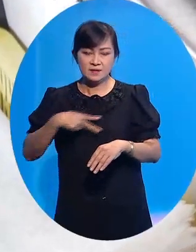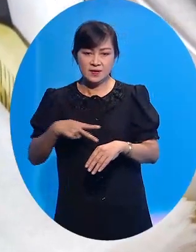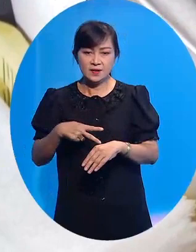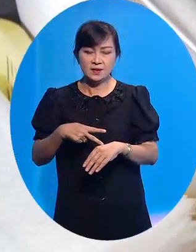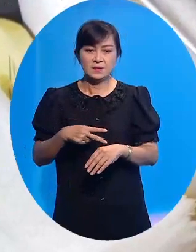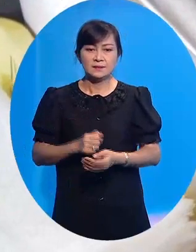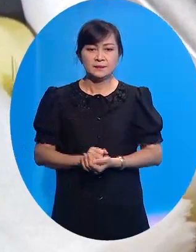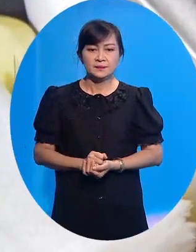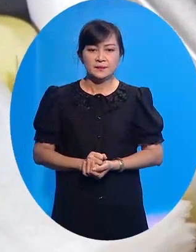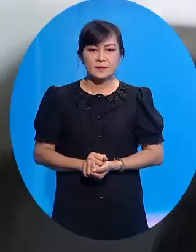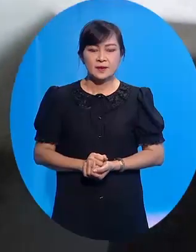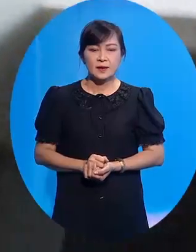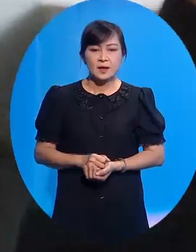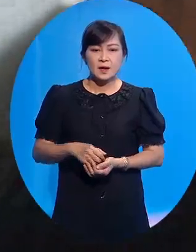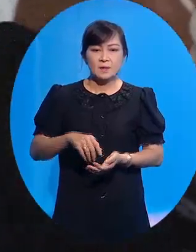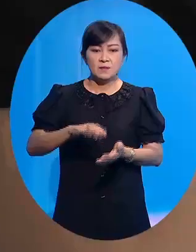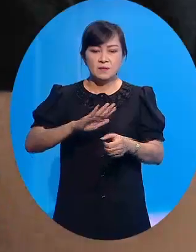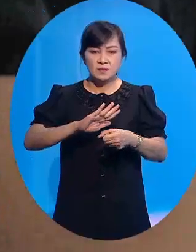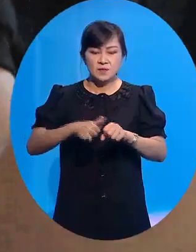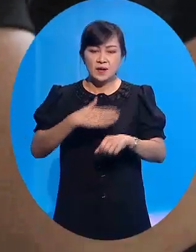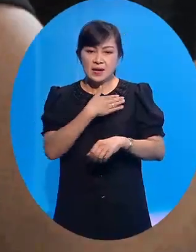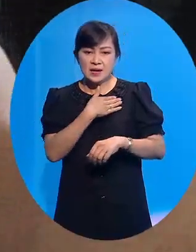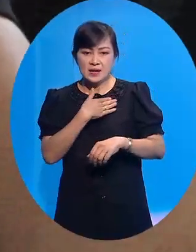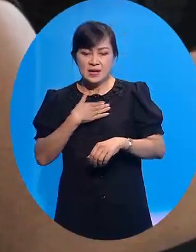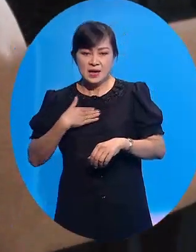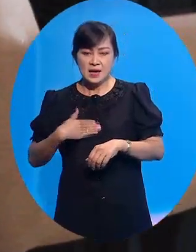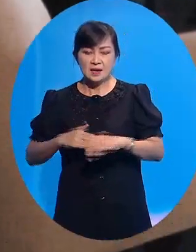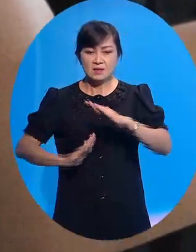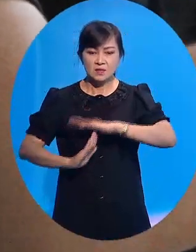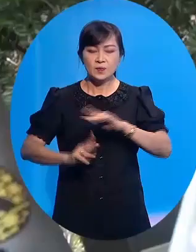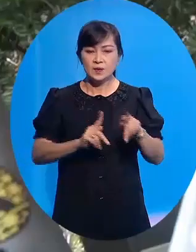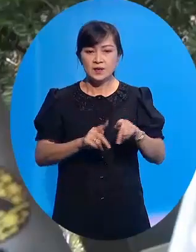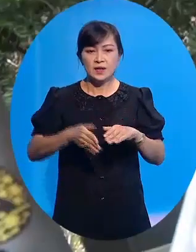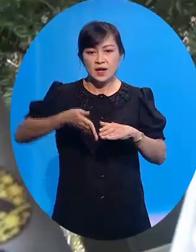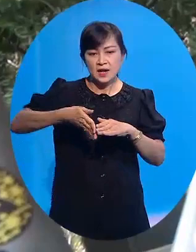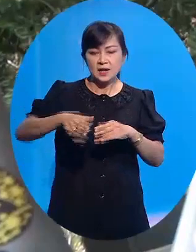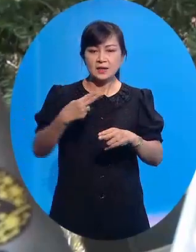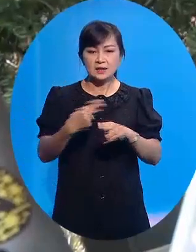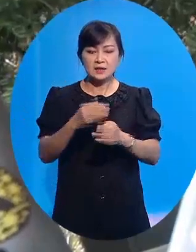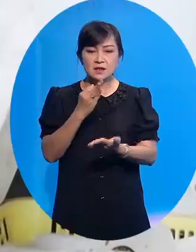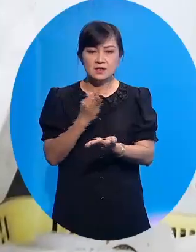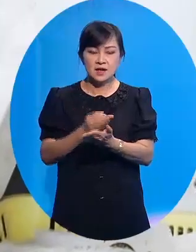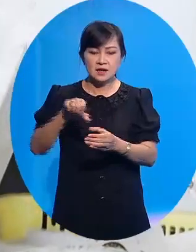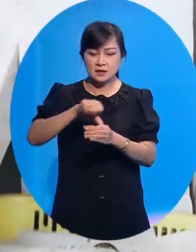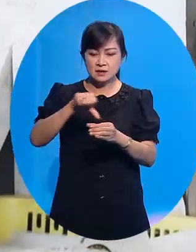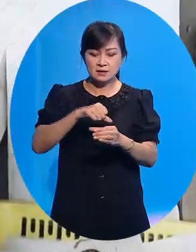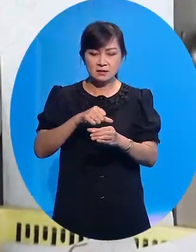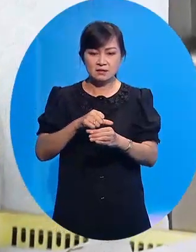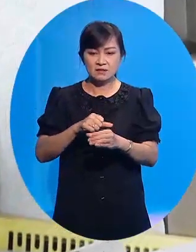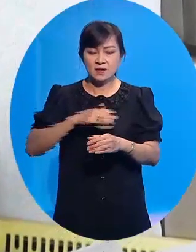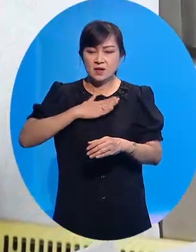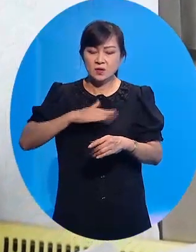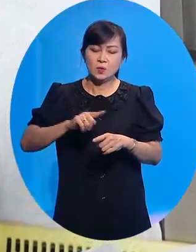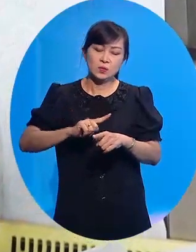chi phí khác. Trong khi đó, trải qua một đợt dịch bệnh kéo dài gián đoạn việc kinh doanh, các đại lý của thương hiệu trà sữa này đã phải gồng gánh chịu